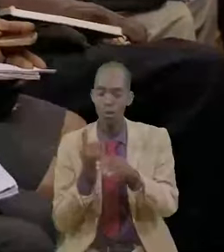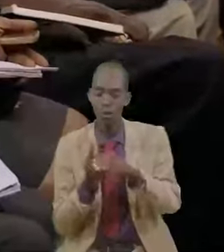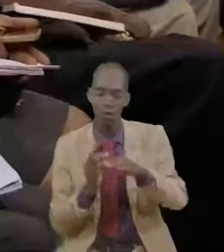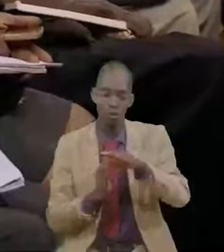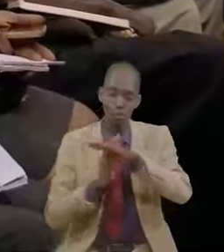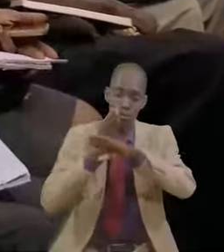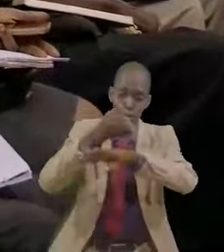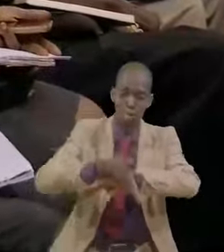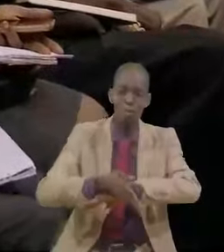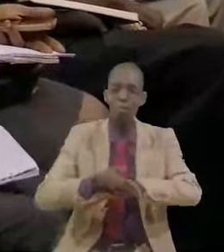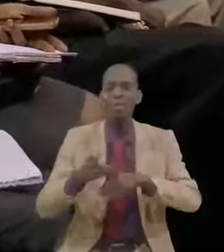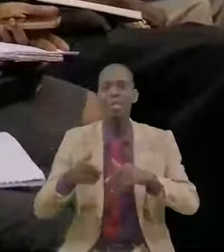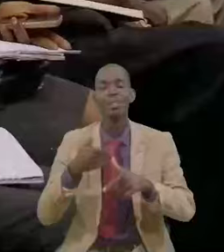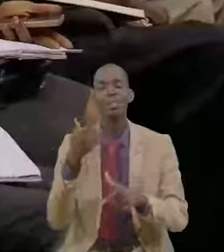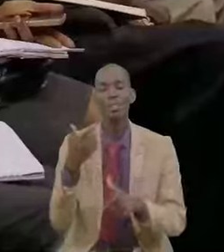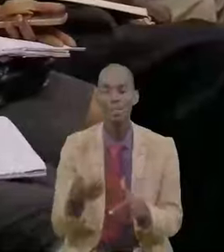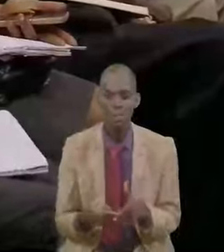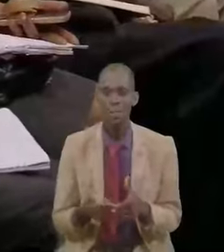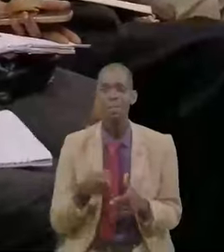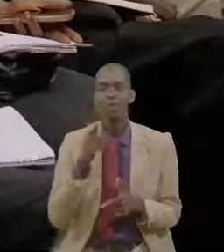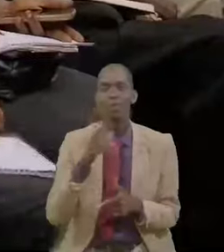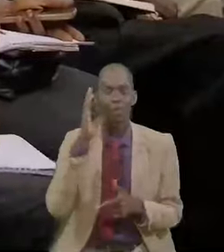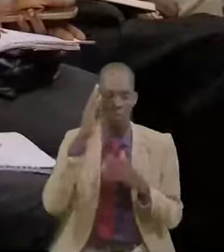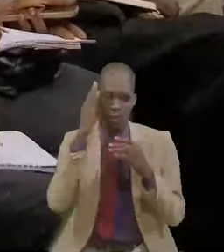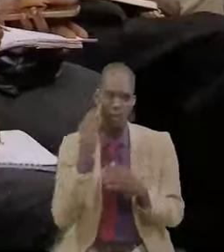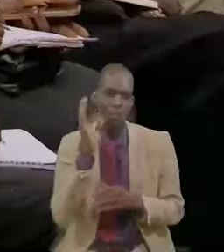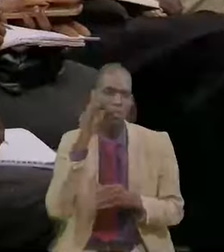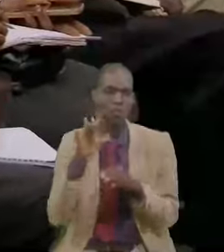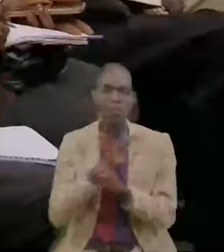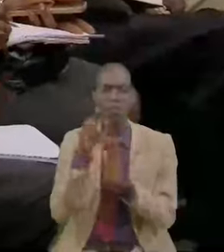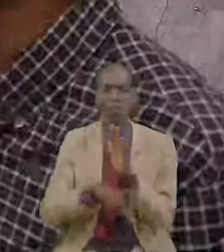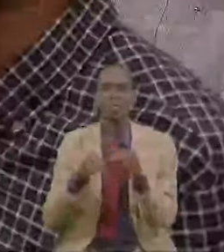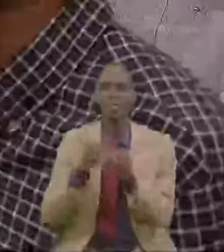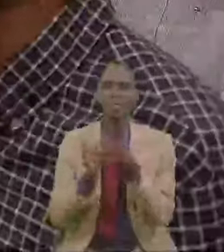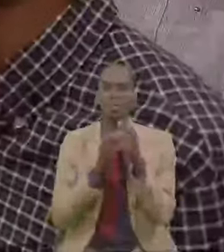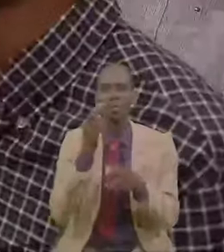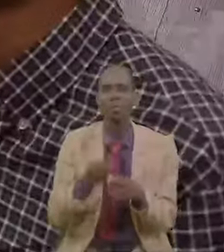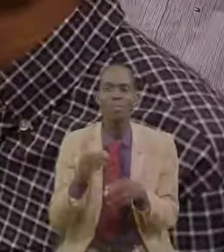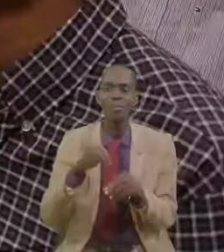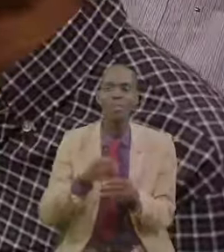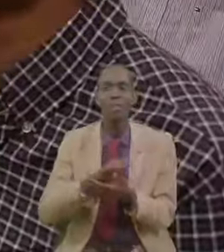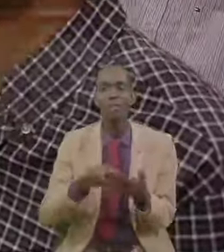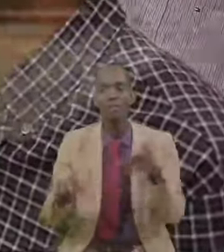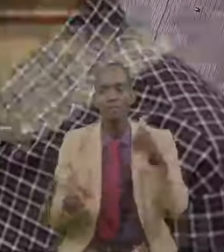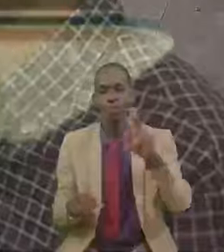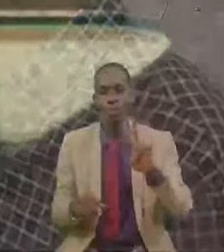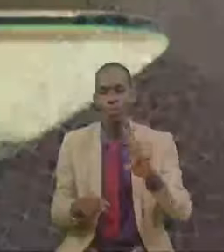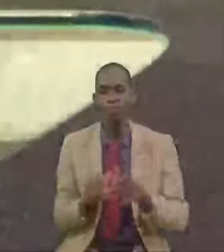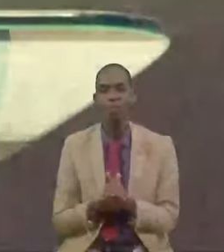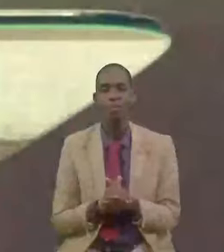vers l'autre bord. Dès que vous irez là, vous allez expérimenter le territoire fructueux au nom de Jésus.